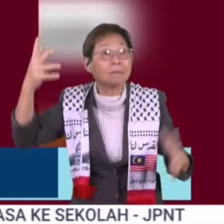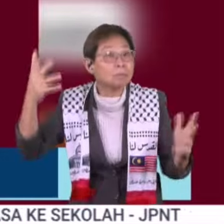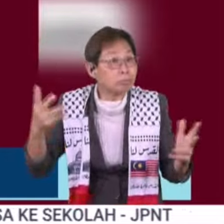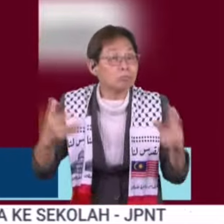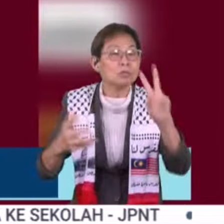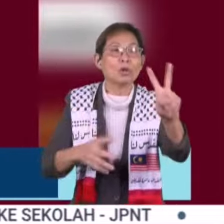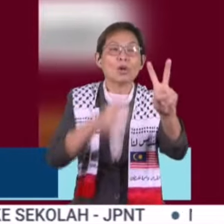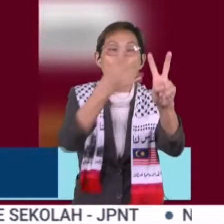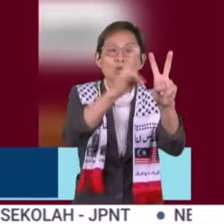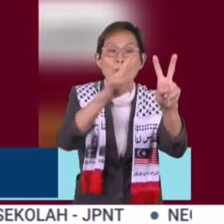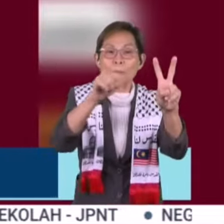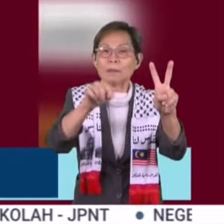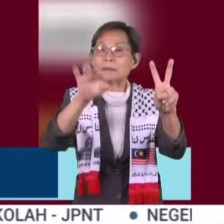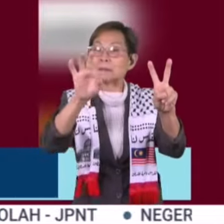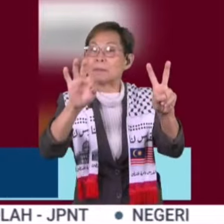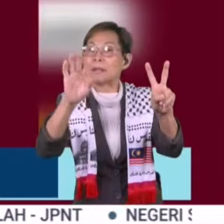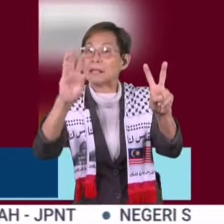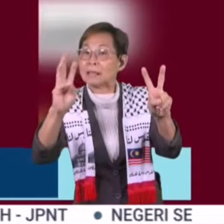adalah